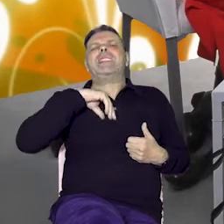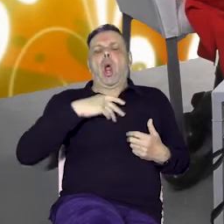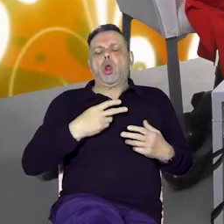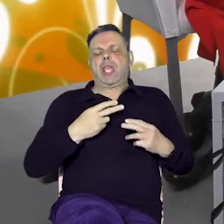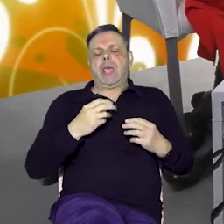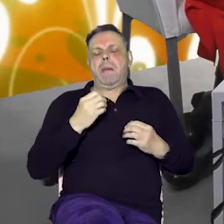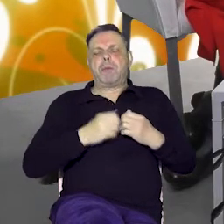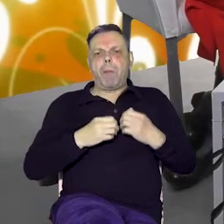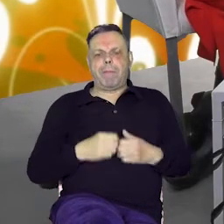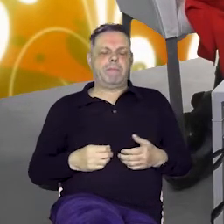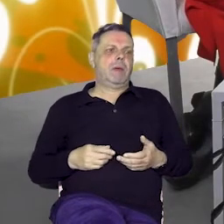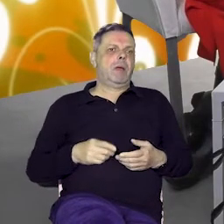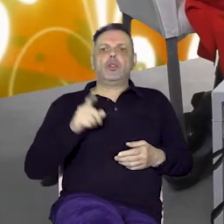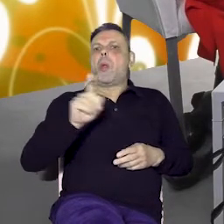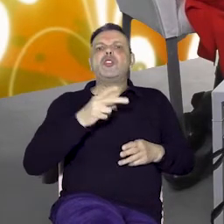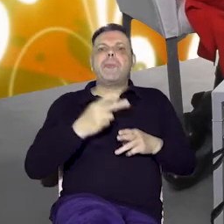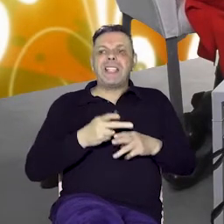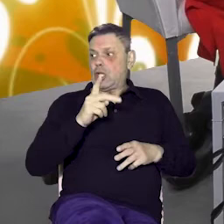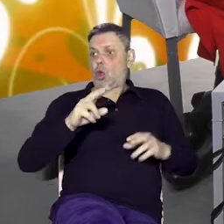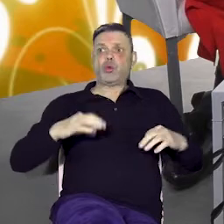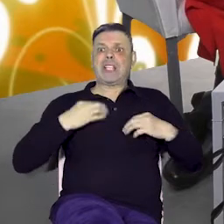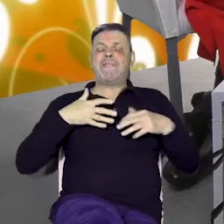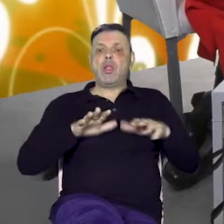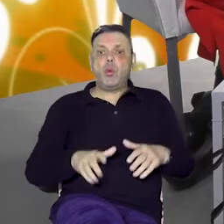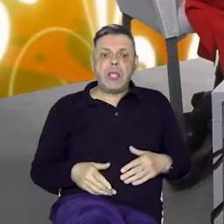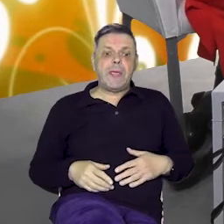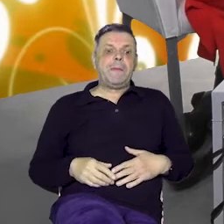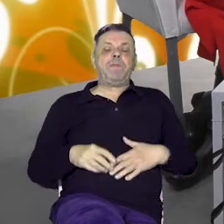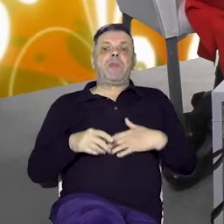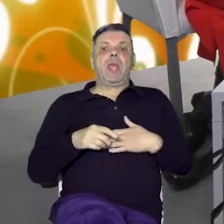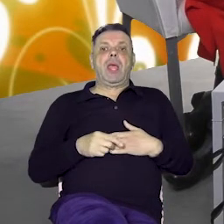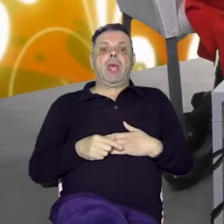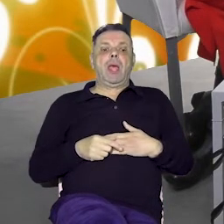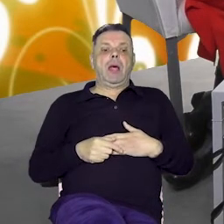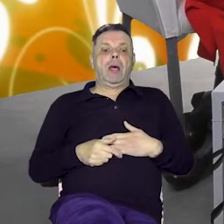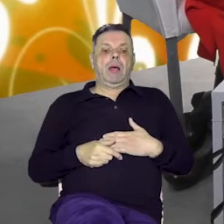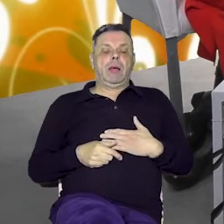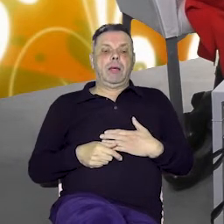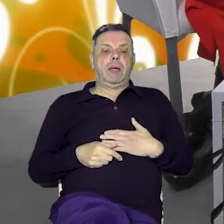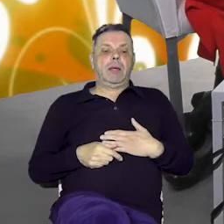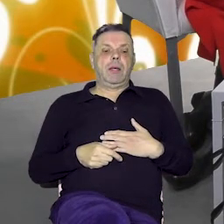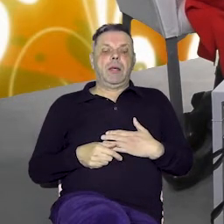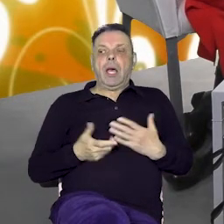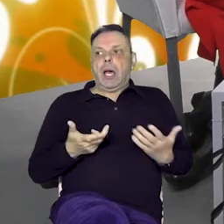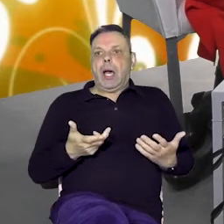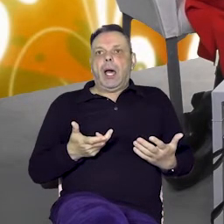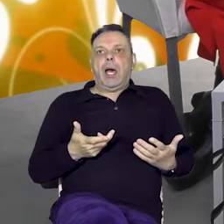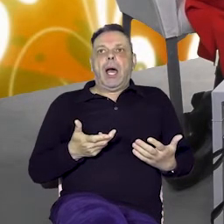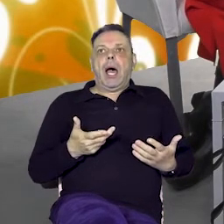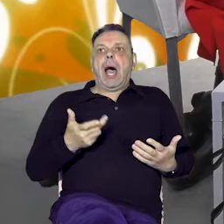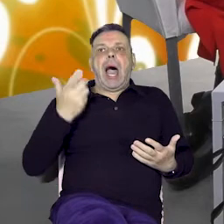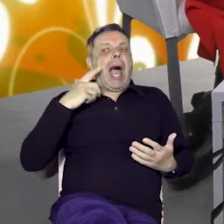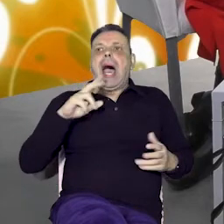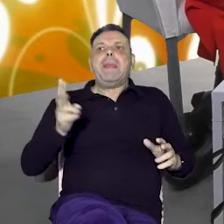nisu pacijenti. To su u stvari zdravi ljudi. Da oni ni uz takav motiv kao što je pomoć svom vlastitom djetetu, nisu